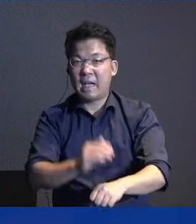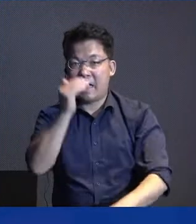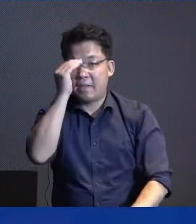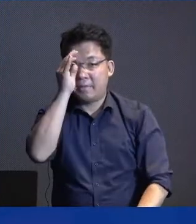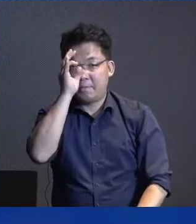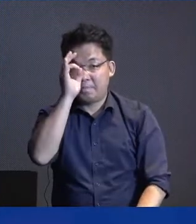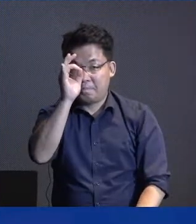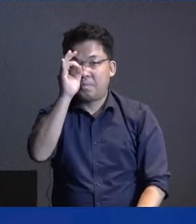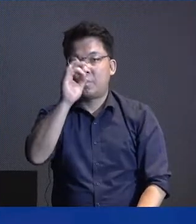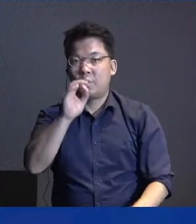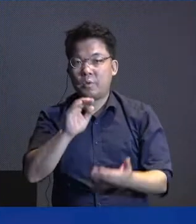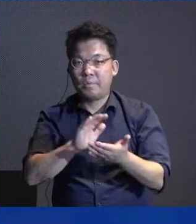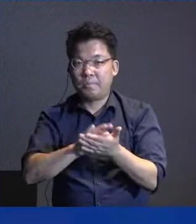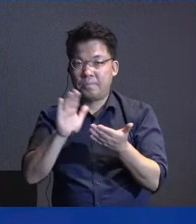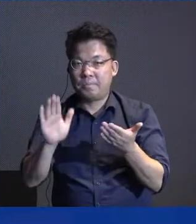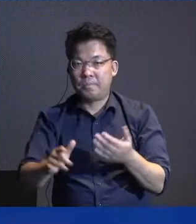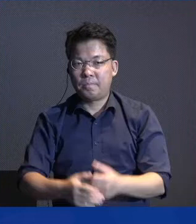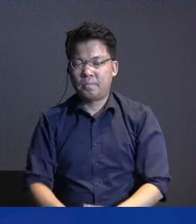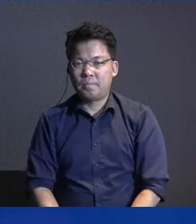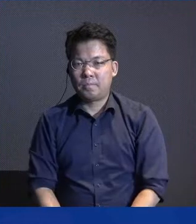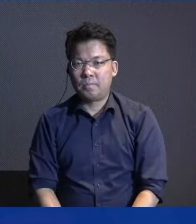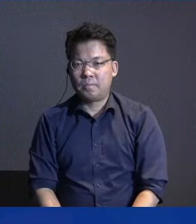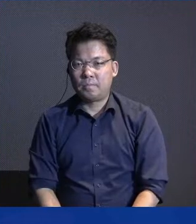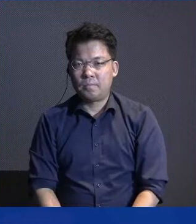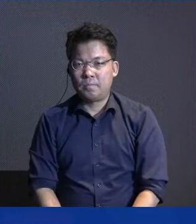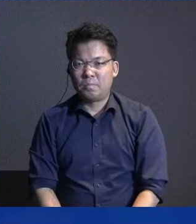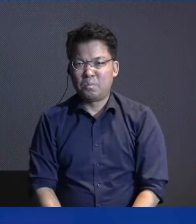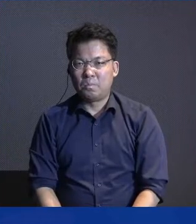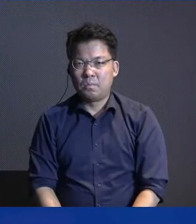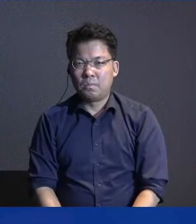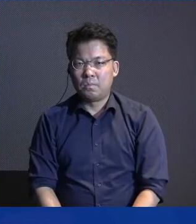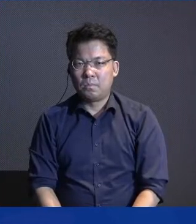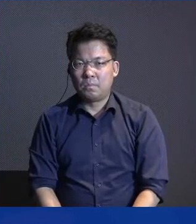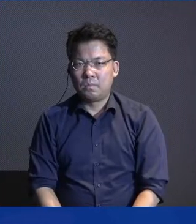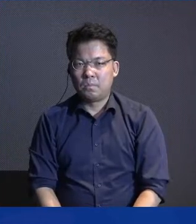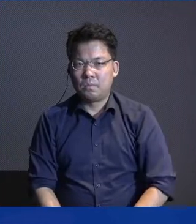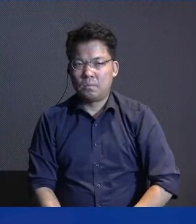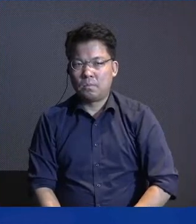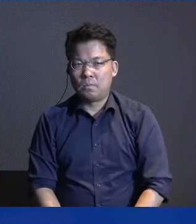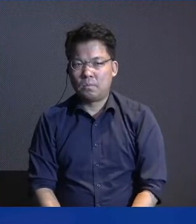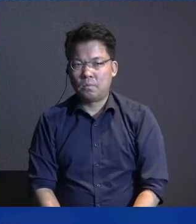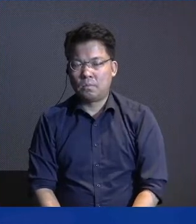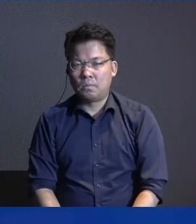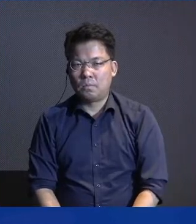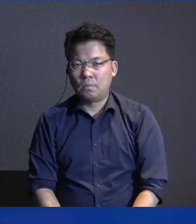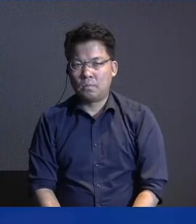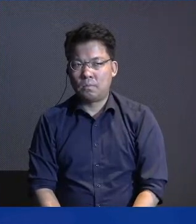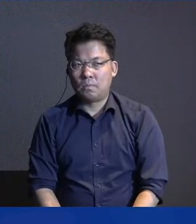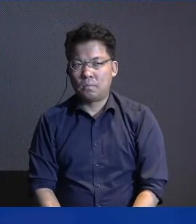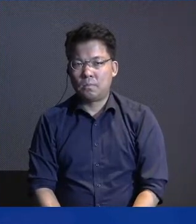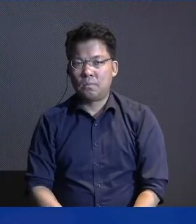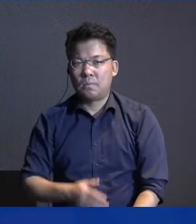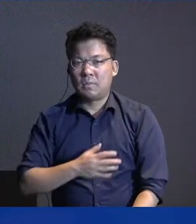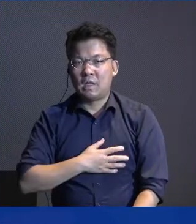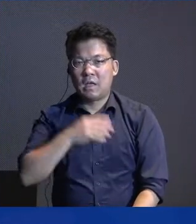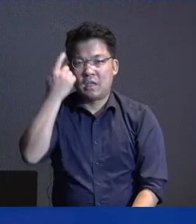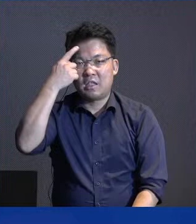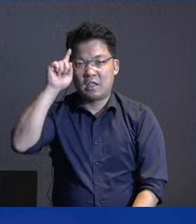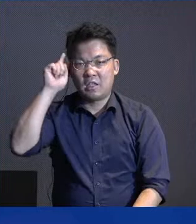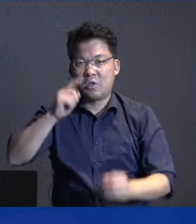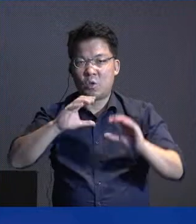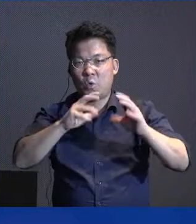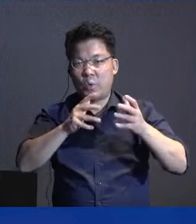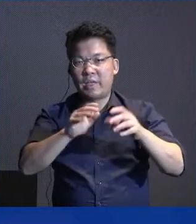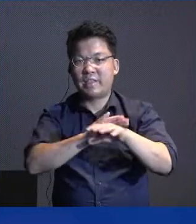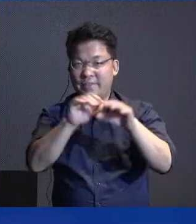보입니다. So, warm welcome and greetings from India. 인도에서 It's, 인사 말씀 Always